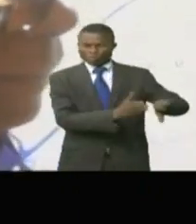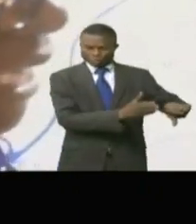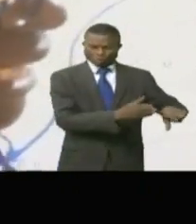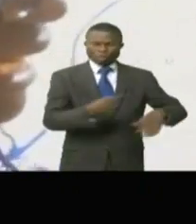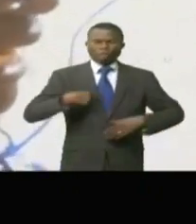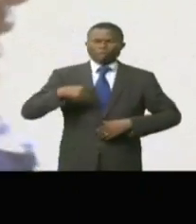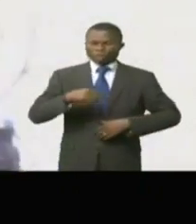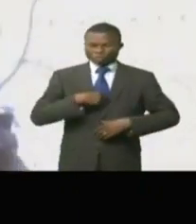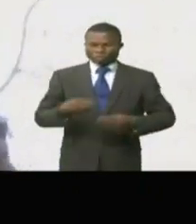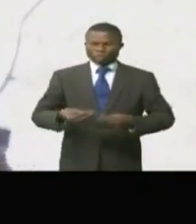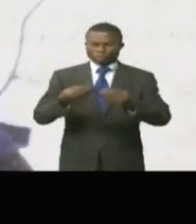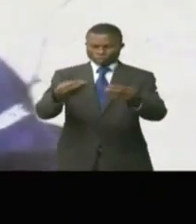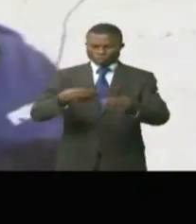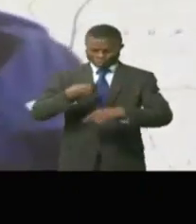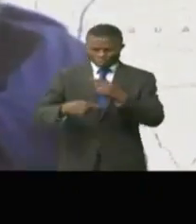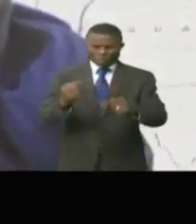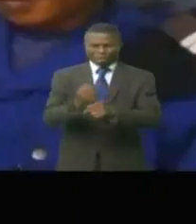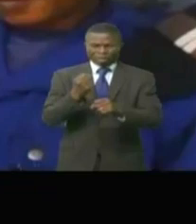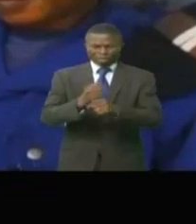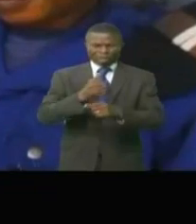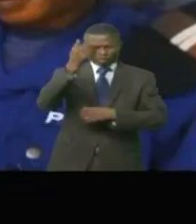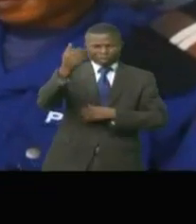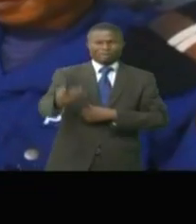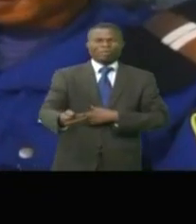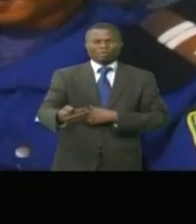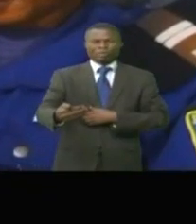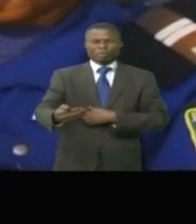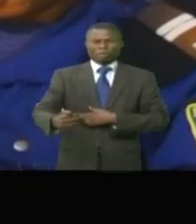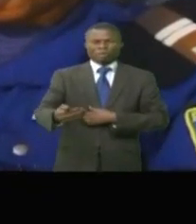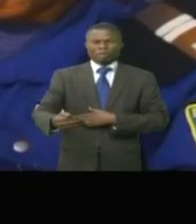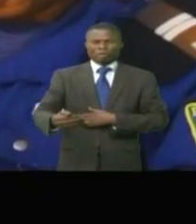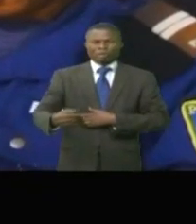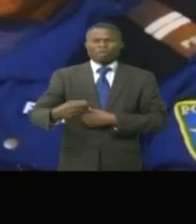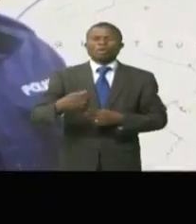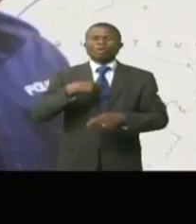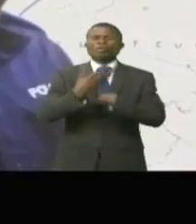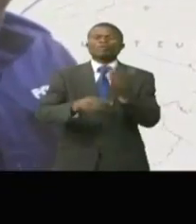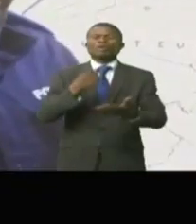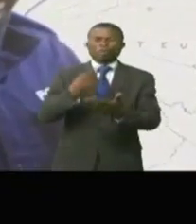que mettre le travail en avant. Ce que nous pouvons